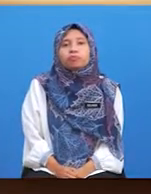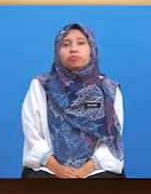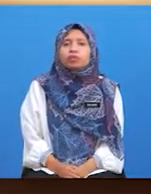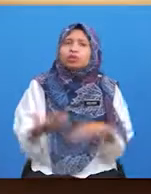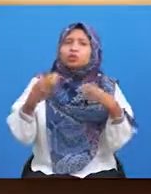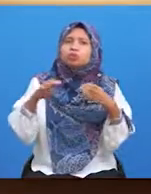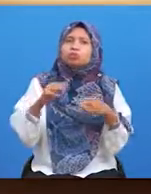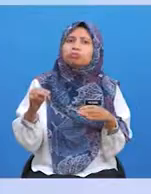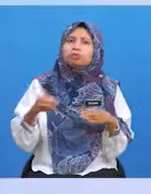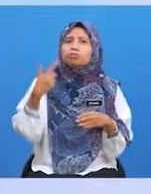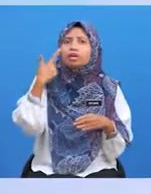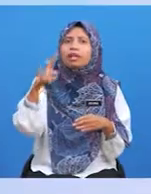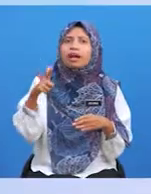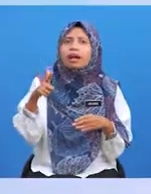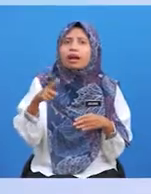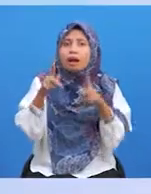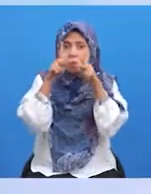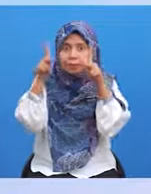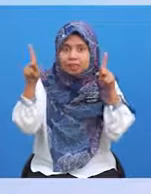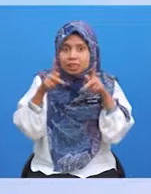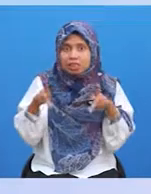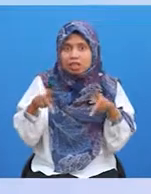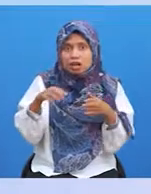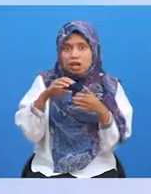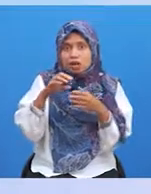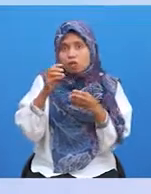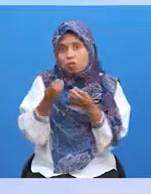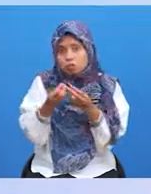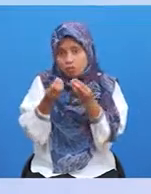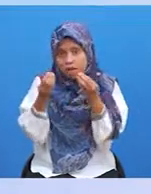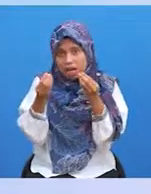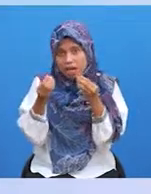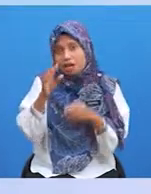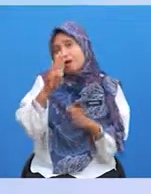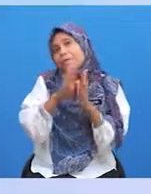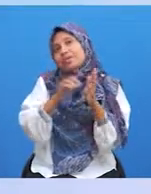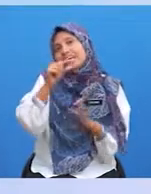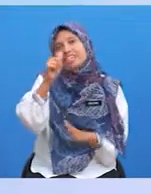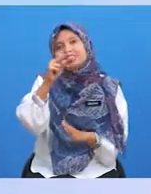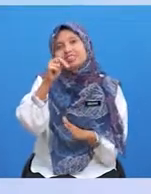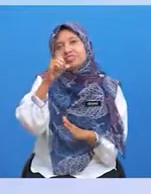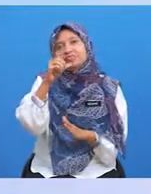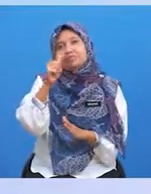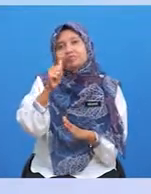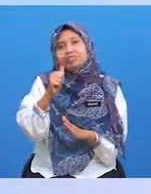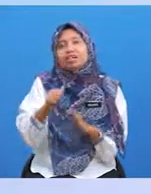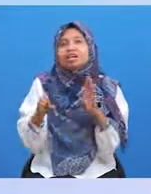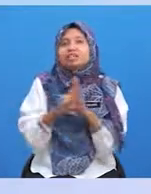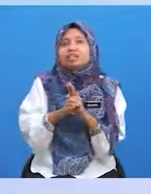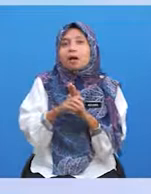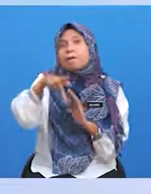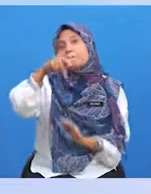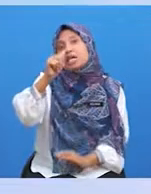Cuba murid-murid lihat peta bulatan ini. Kita letakkan Isunya di sini.